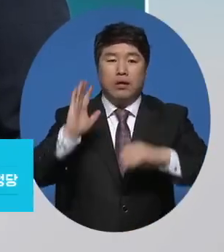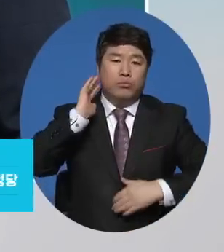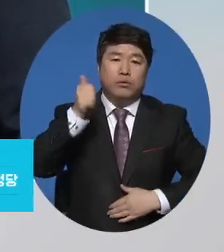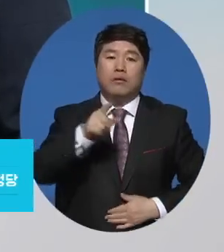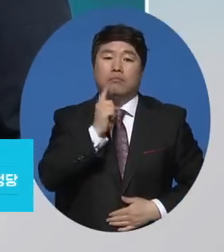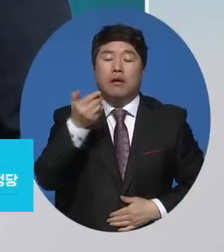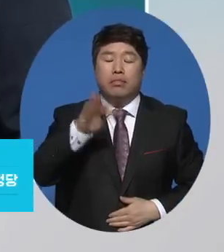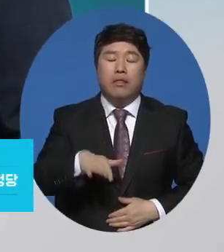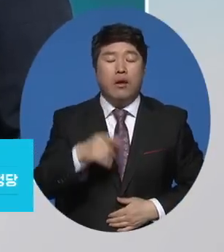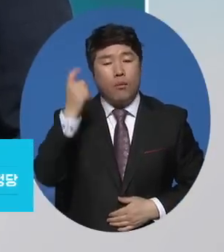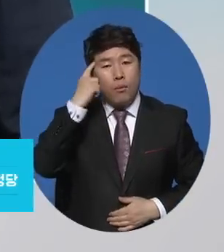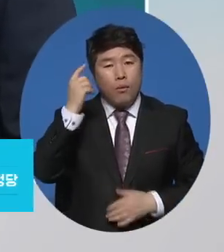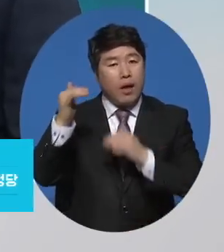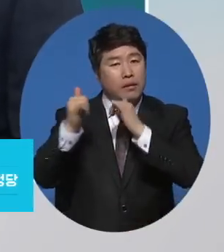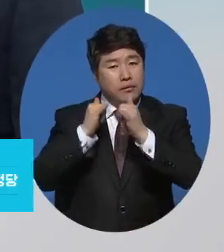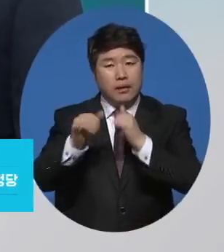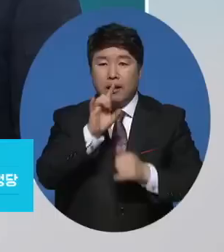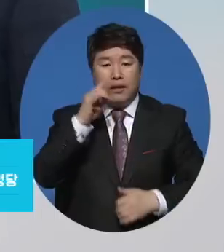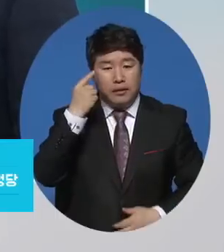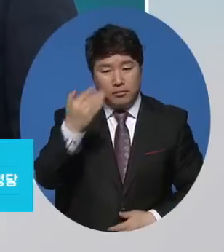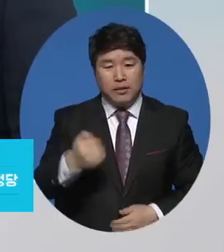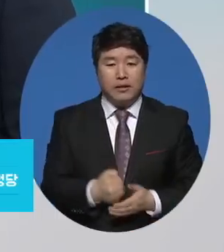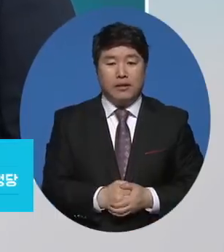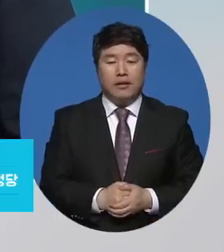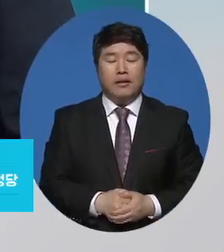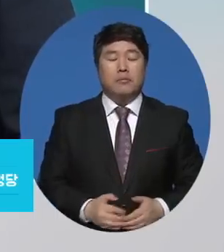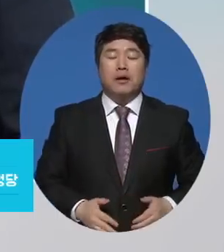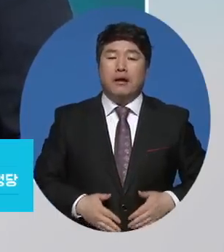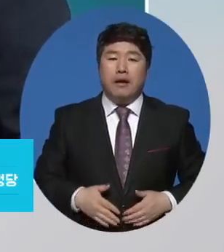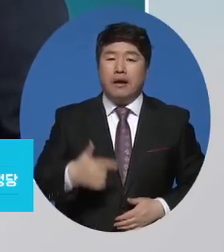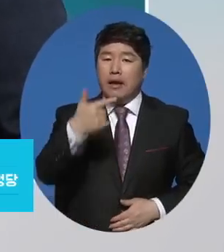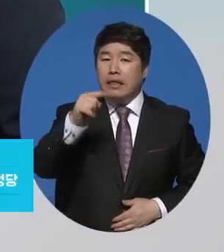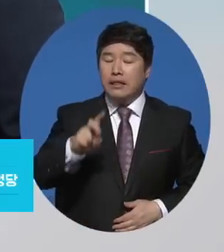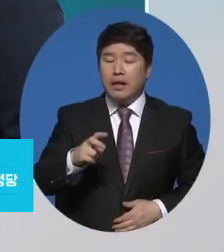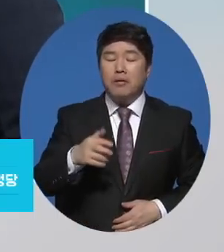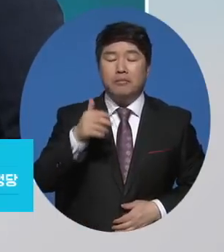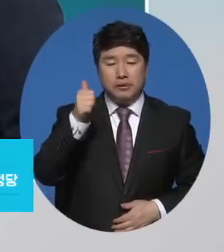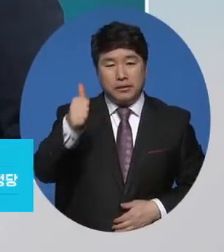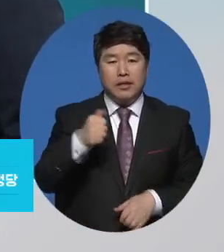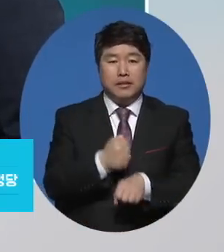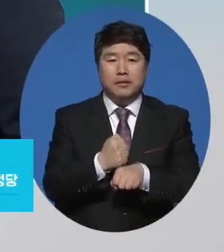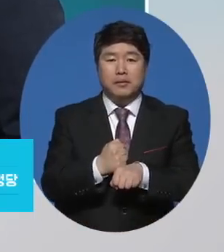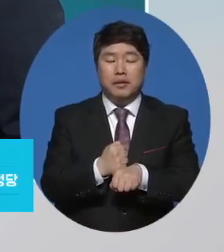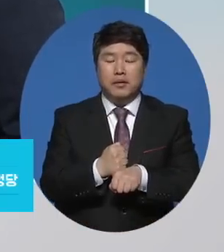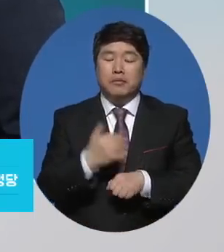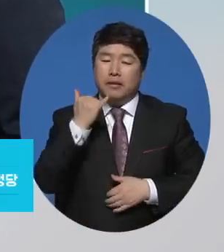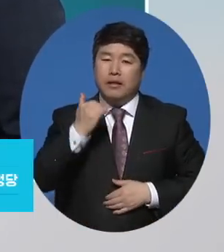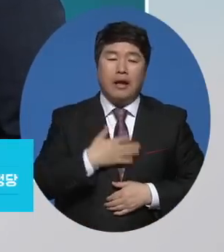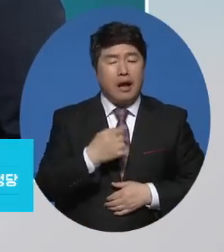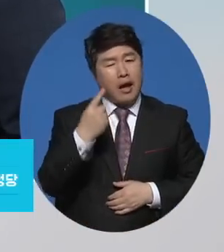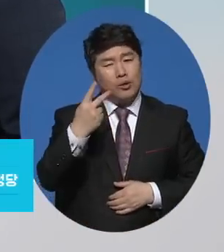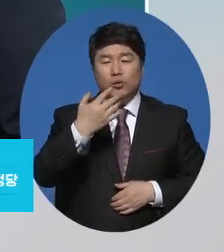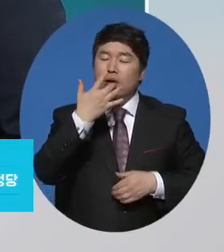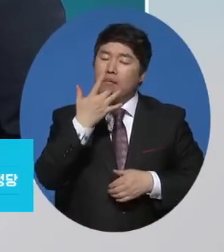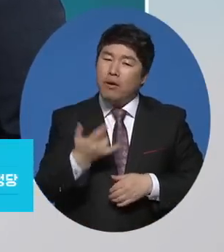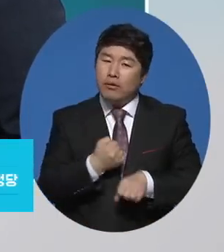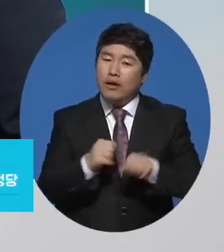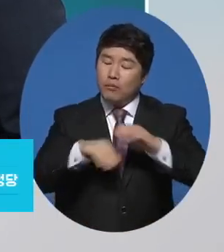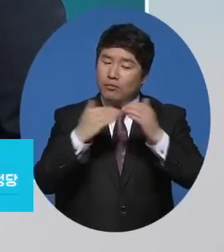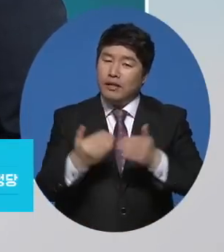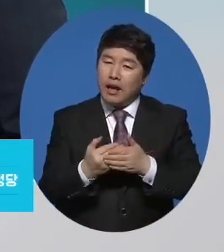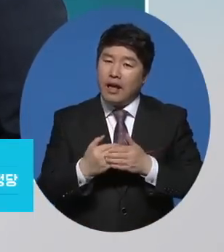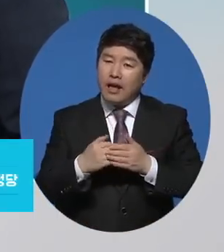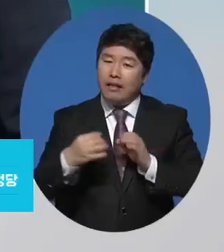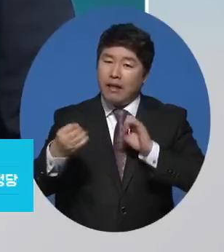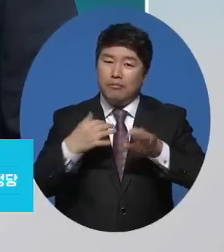왜 이렇게 전화 통화가 안 되시죠 그 남지사 전화는 제가 뭐 한두 빼놓고 다 콜백을 드렸던 거 같고요 한두 번 전화 주시고 거의